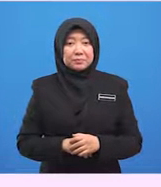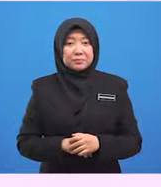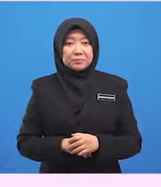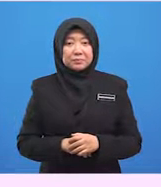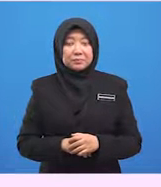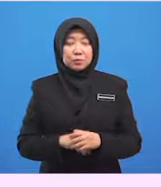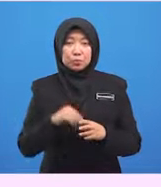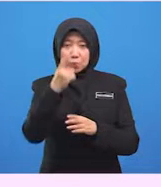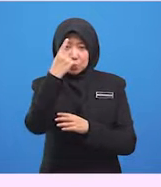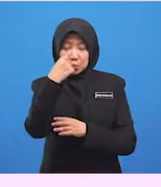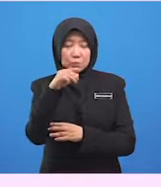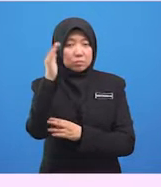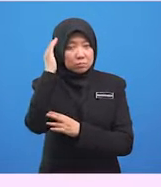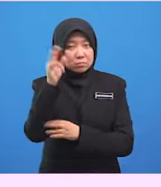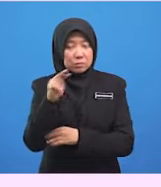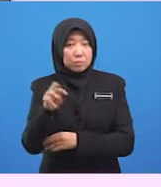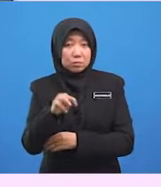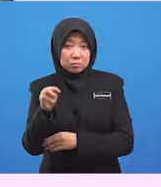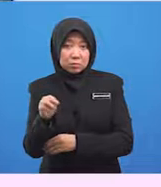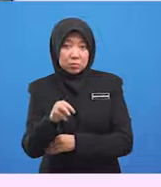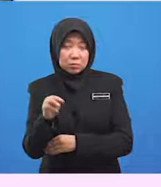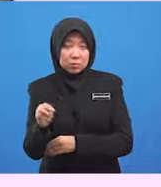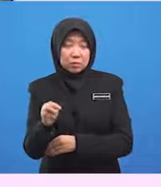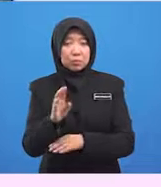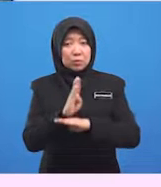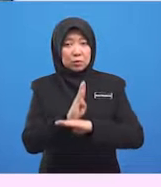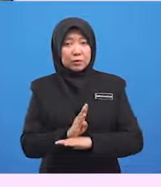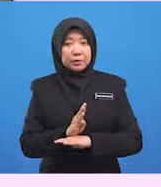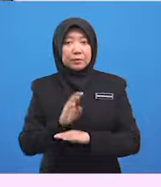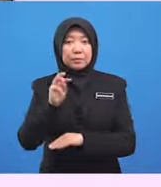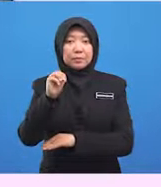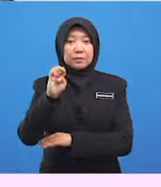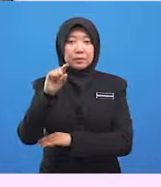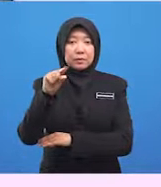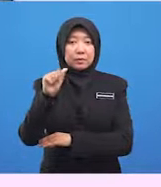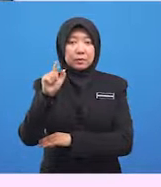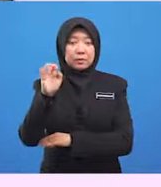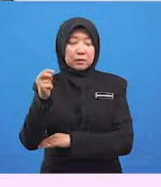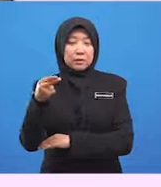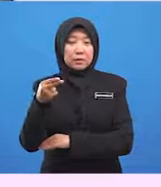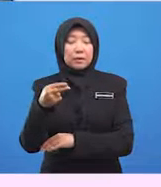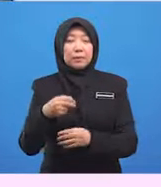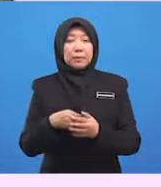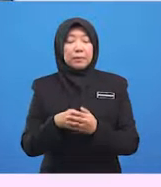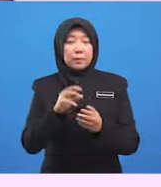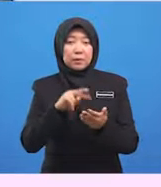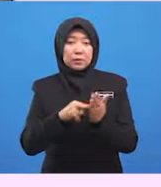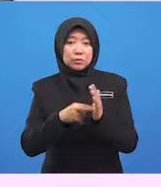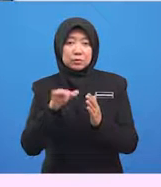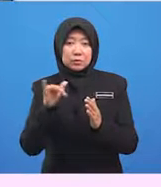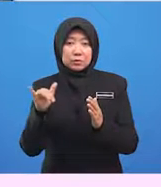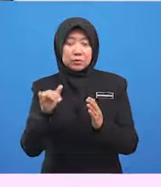buat pengetahuan murid-murid budaya megalitik uler bermaksud budaya berasaskan